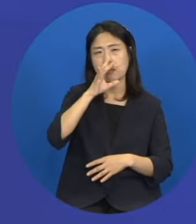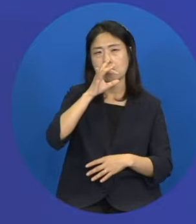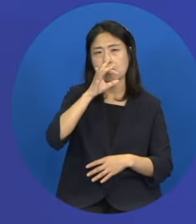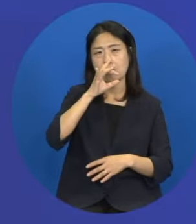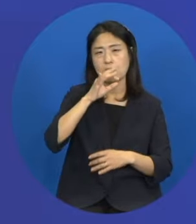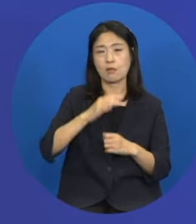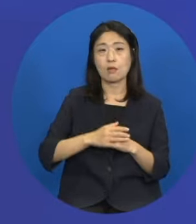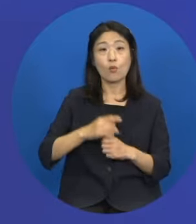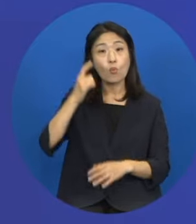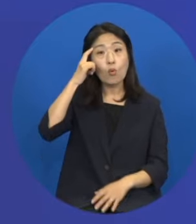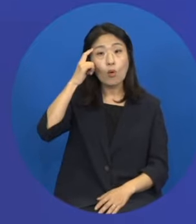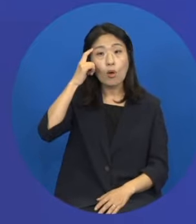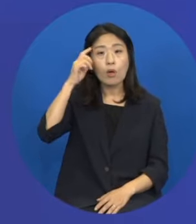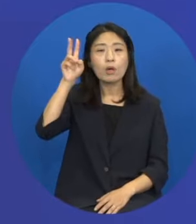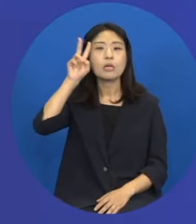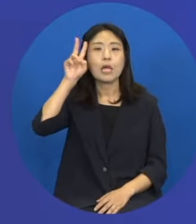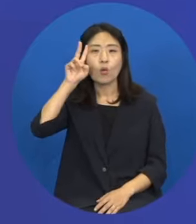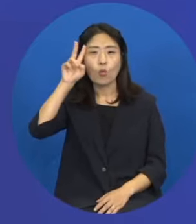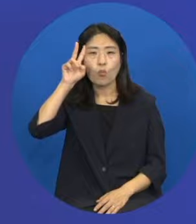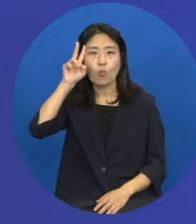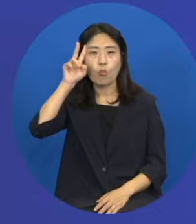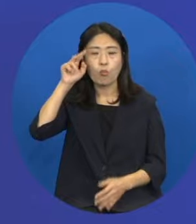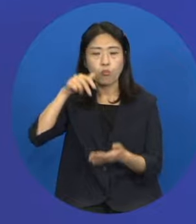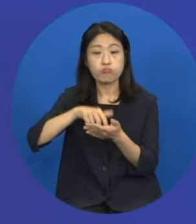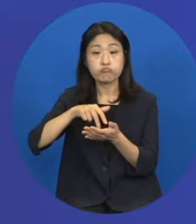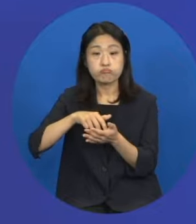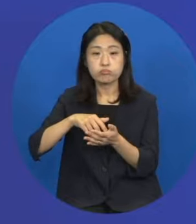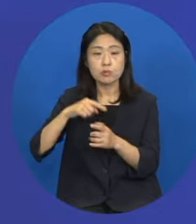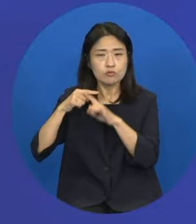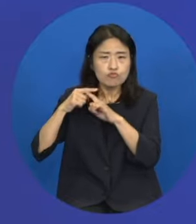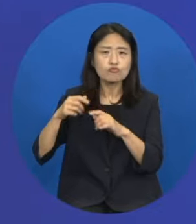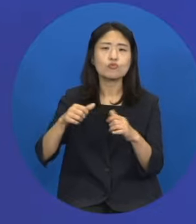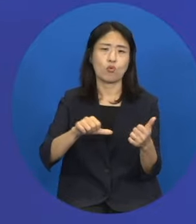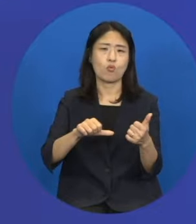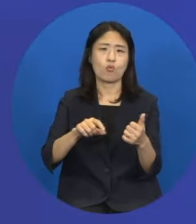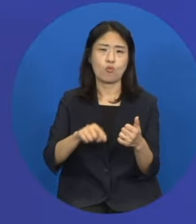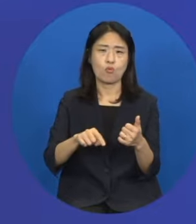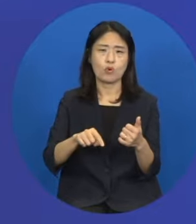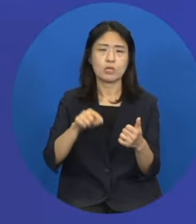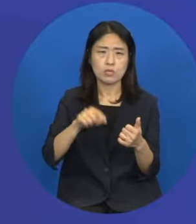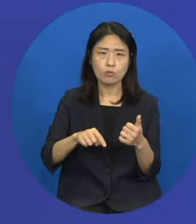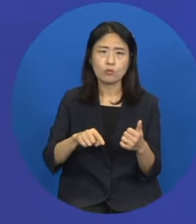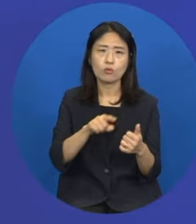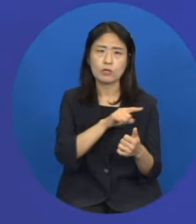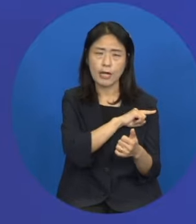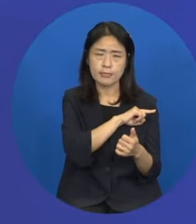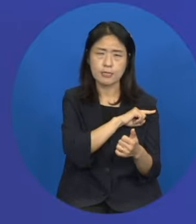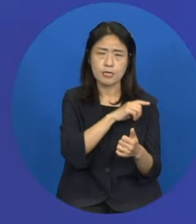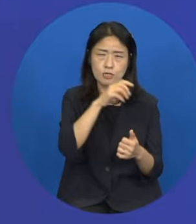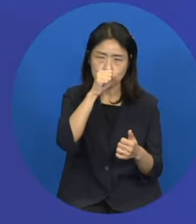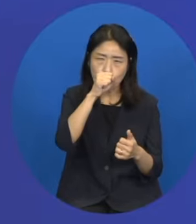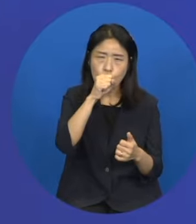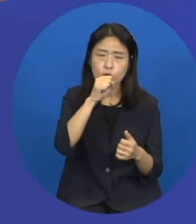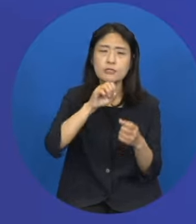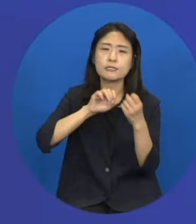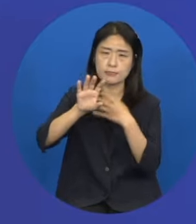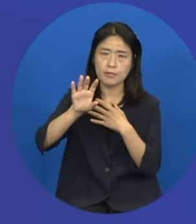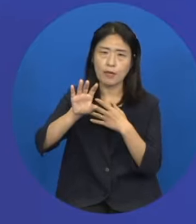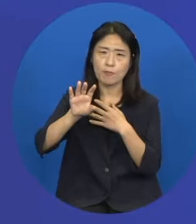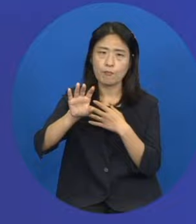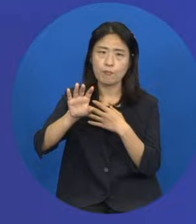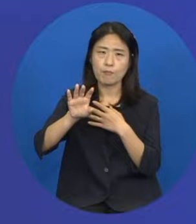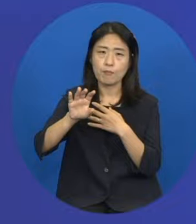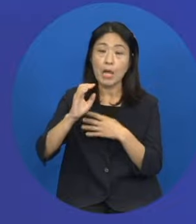죽임을 당했잖아요. 하나님이 그것도 가장 좋은 길로 인도하신 것이고 풀어주신 것도 하나님이 하시면 하실 수 있다라고 하는